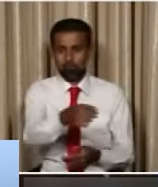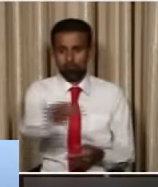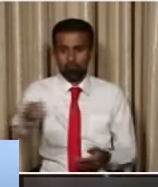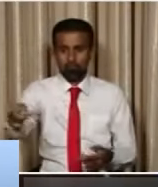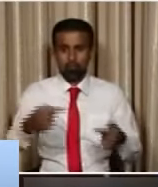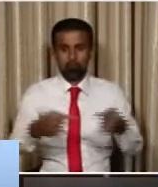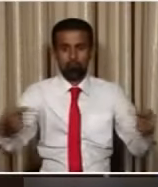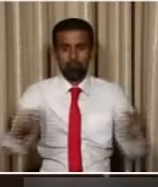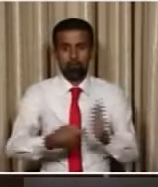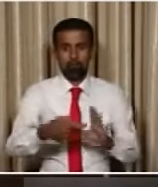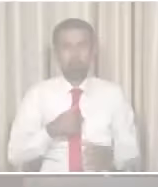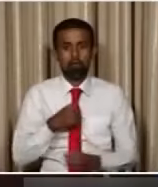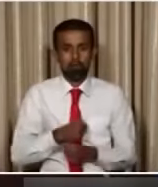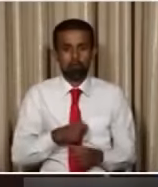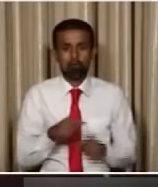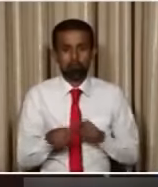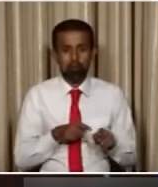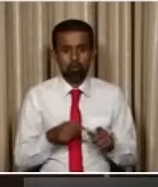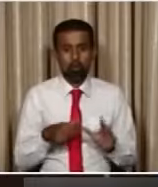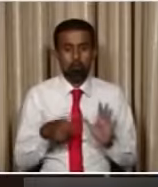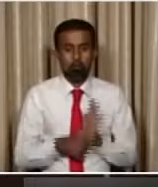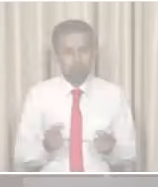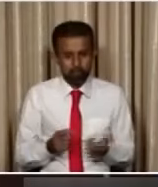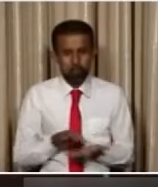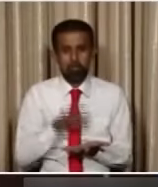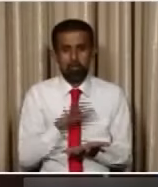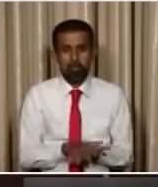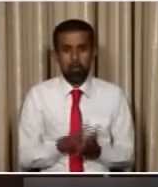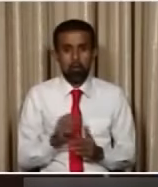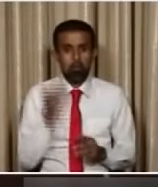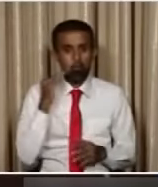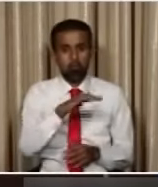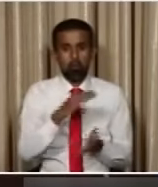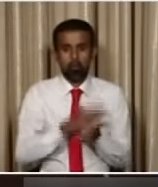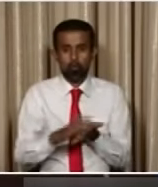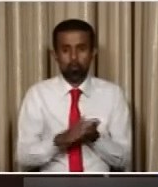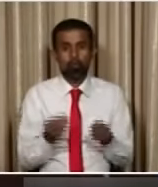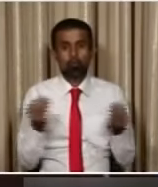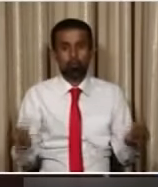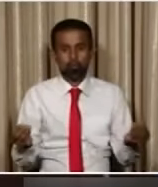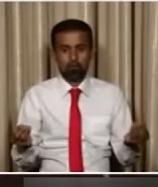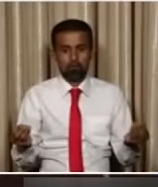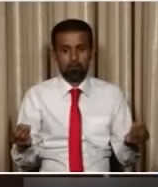විපක්ෂය ආදන්නේ. ඒ නිසා අපි ආණ්ඩුවක් විදියට මේ පනත ඇකීක්මනින් සම්මත කරලා පාරිභෝගිකයන්ට